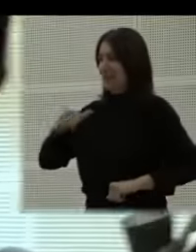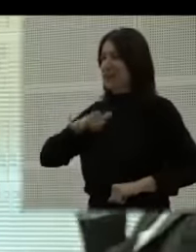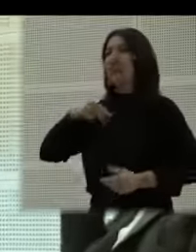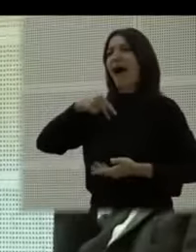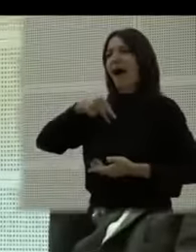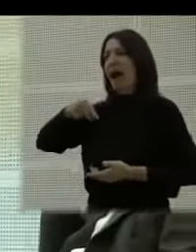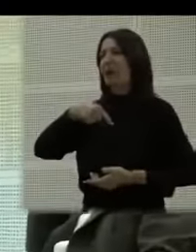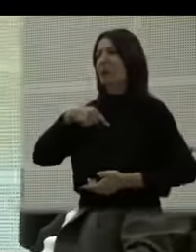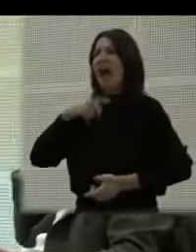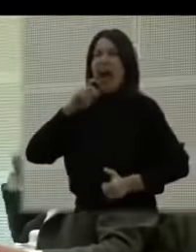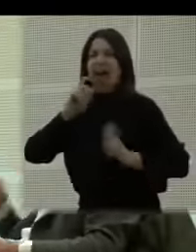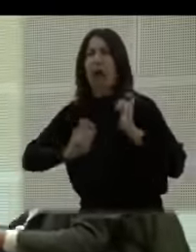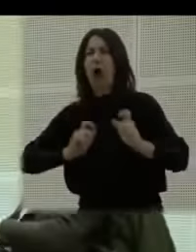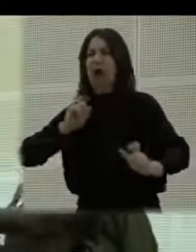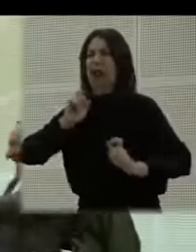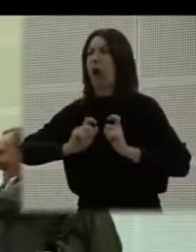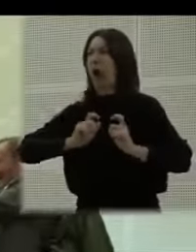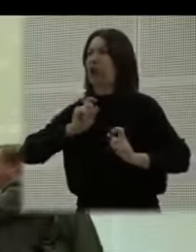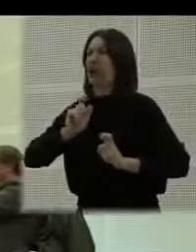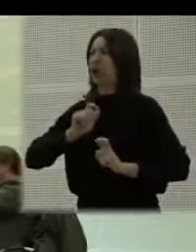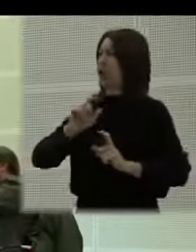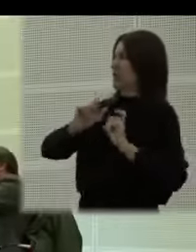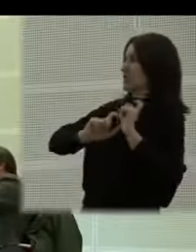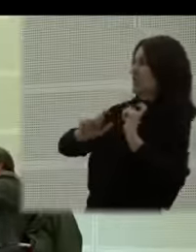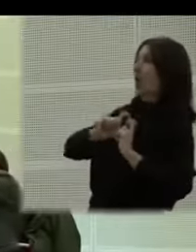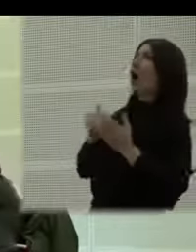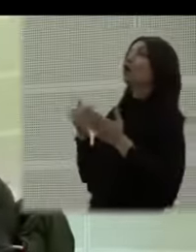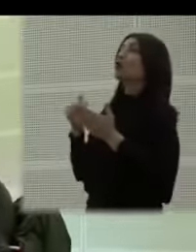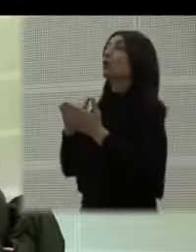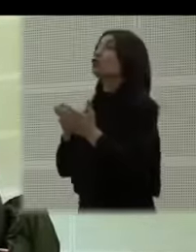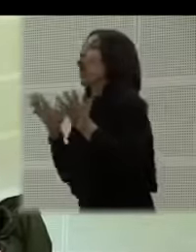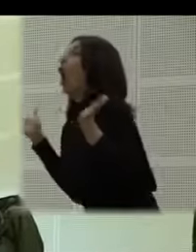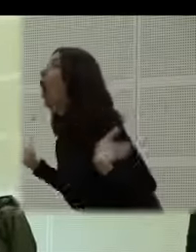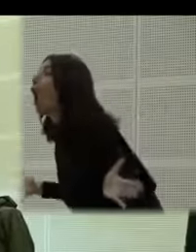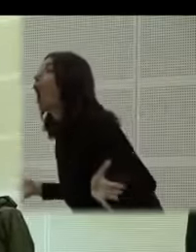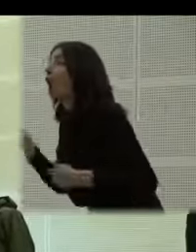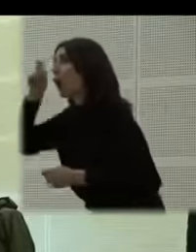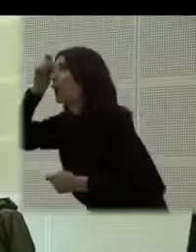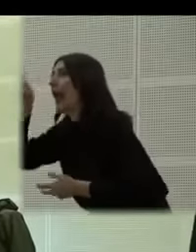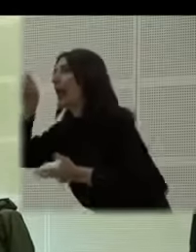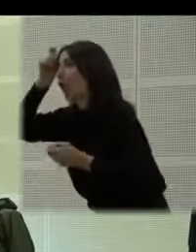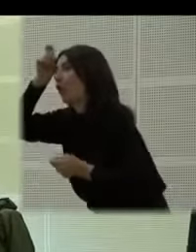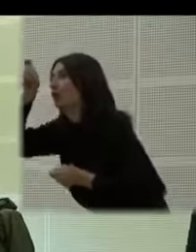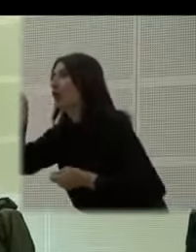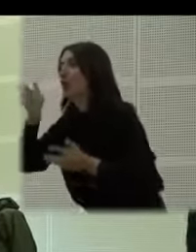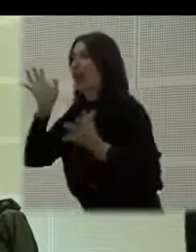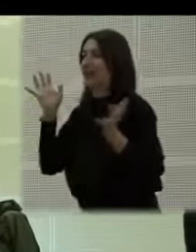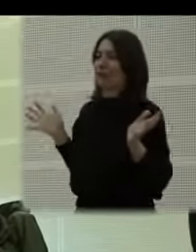dicevano ricchione, ricchione, sono ritornate tutti onorevole, onorevole.